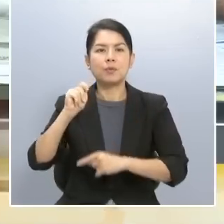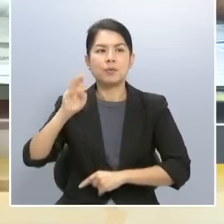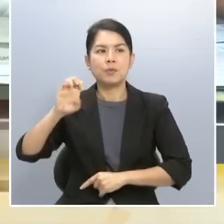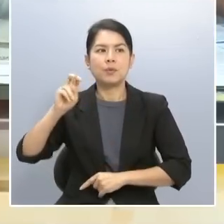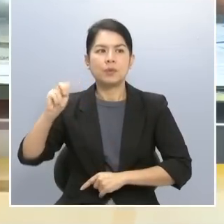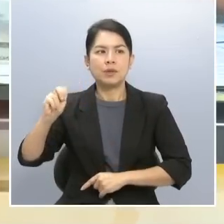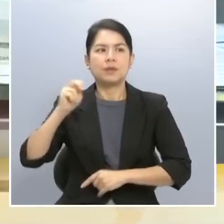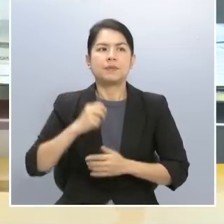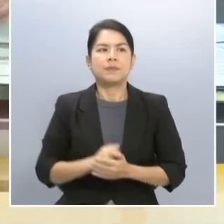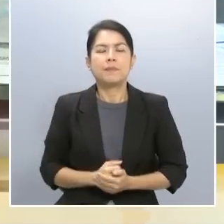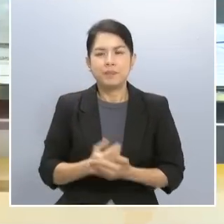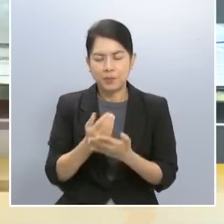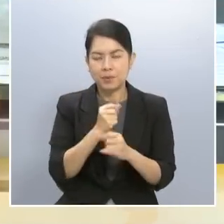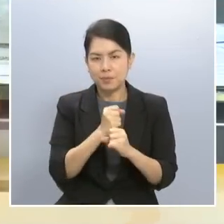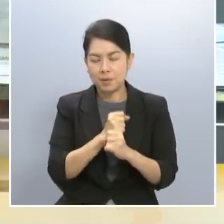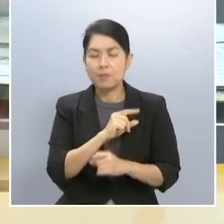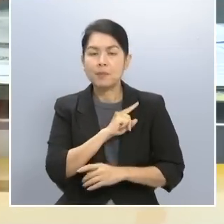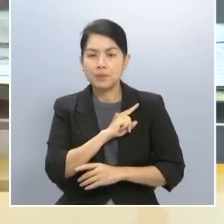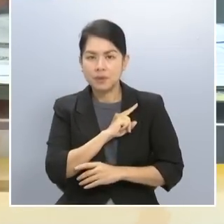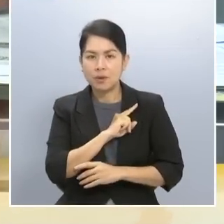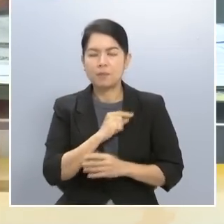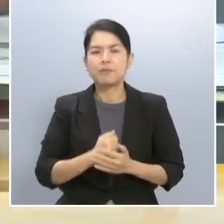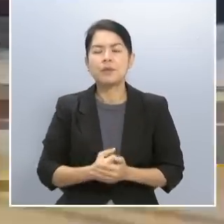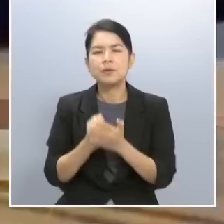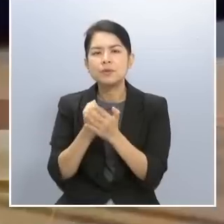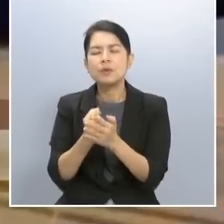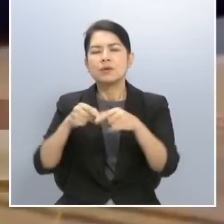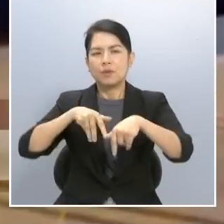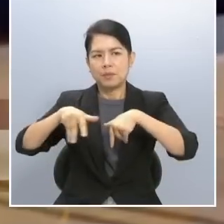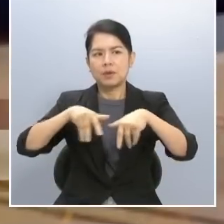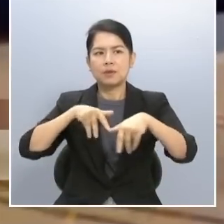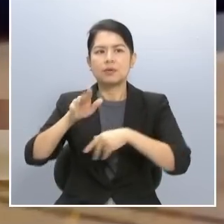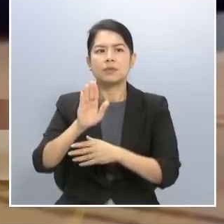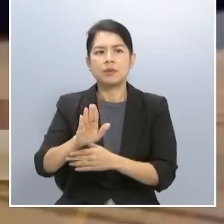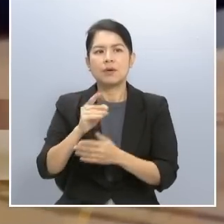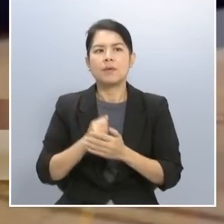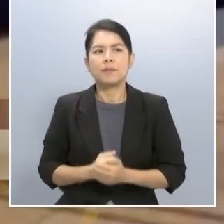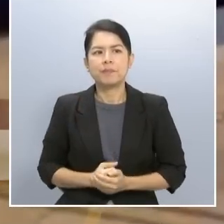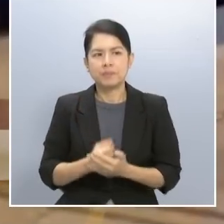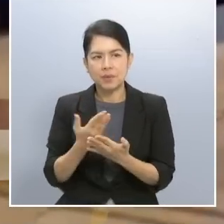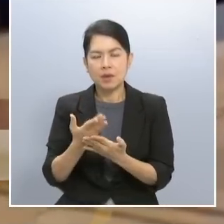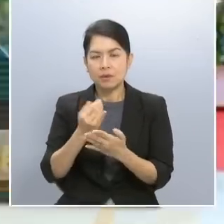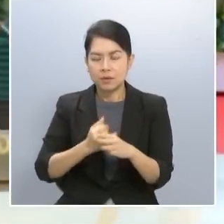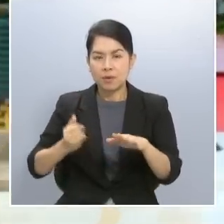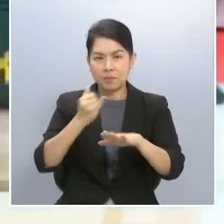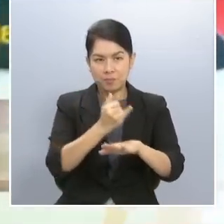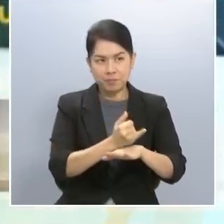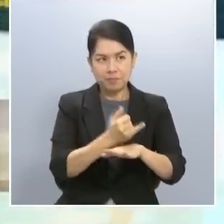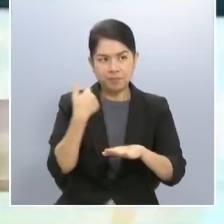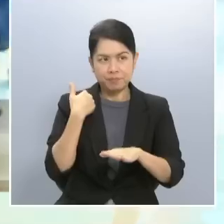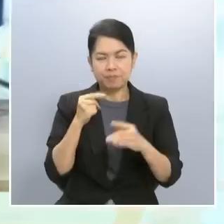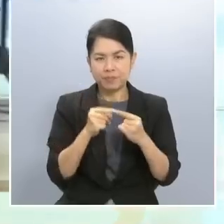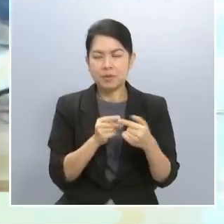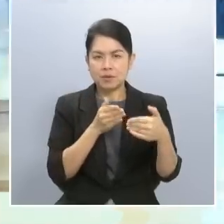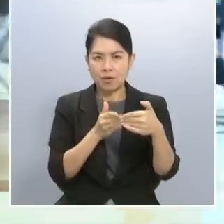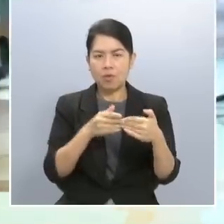คือไปภารกิจส่วนตัวของท่านแต่ได้ช่วยเหลือผู้คนเนี่ยนะครับทุกชมครับเสร็จสับก็กลับมารายงานตัวใช่ไหม